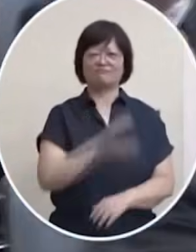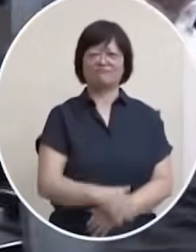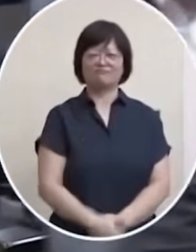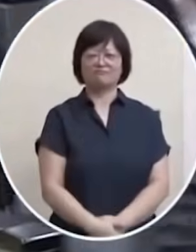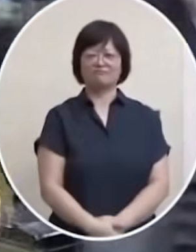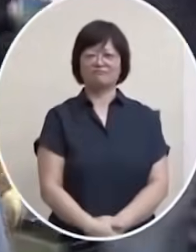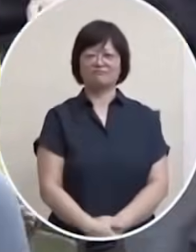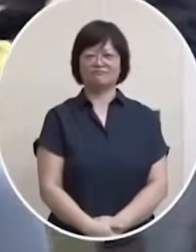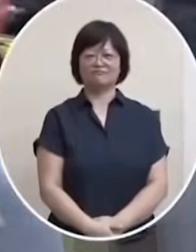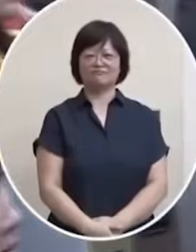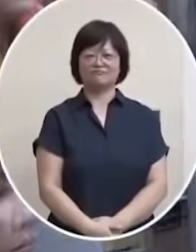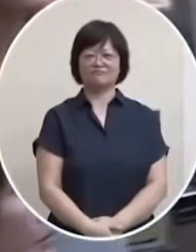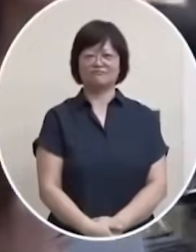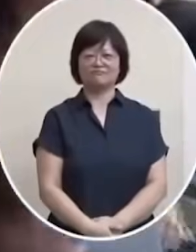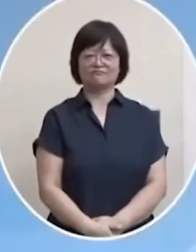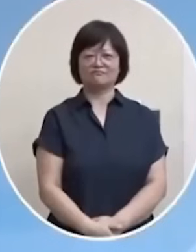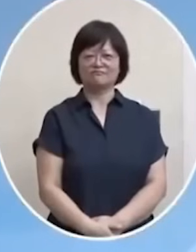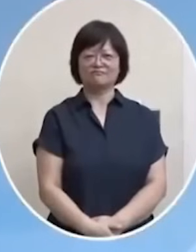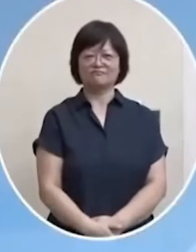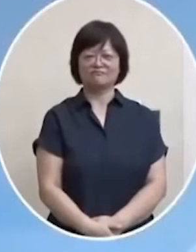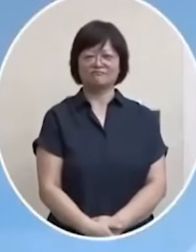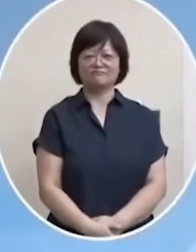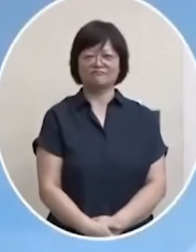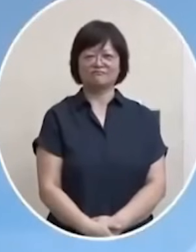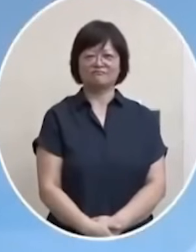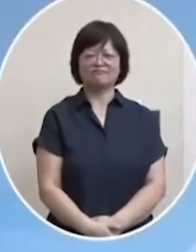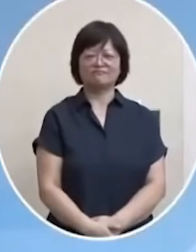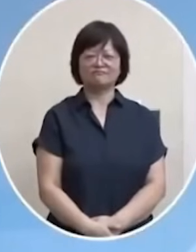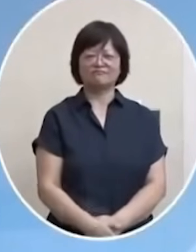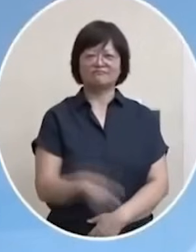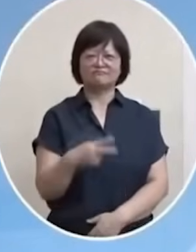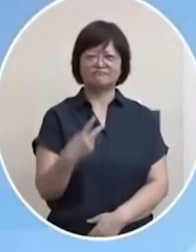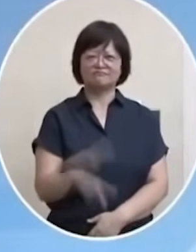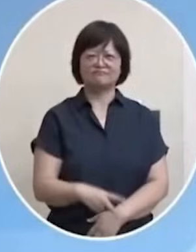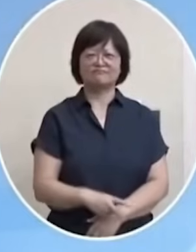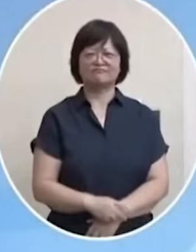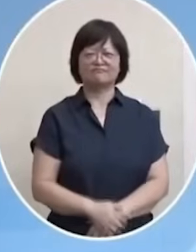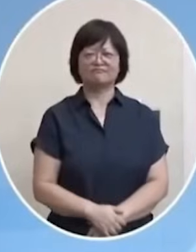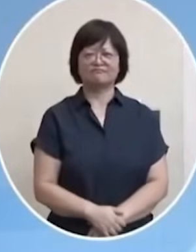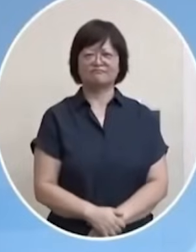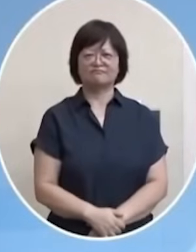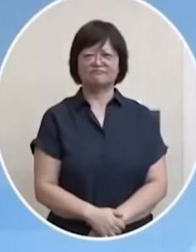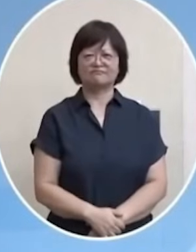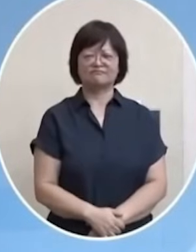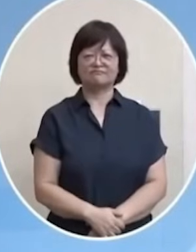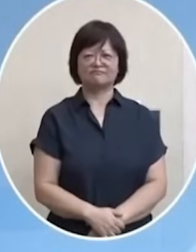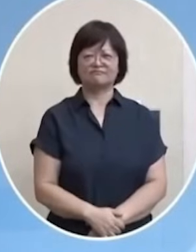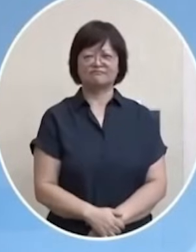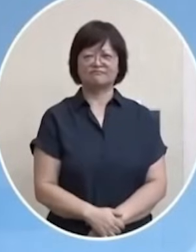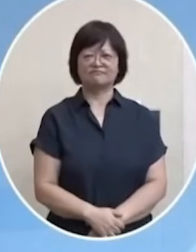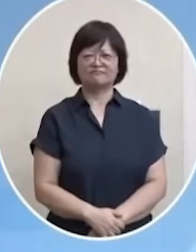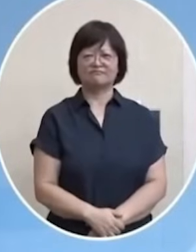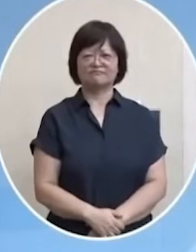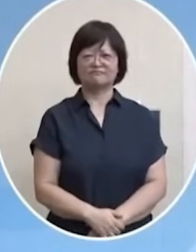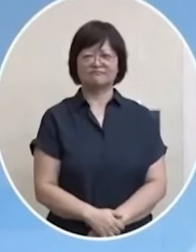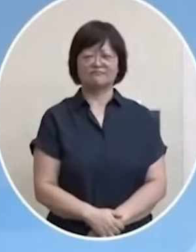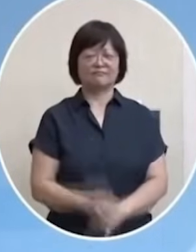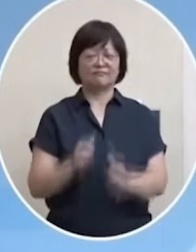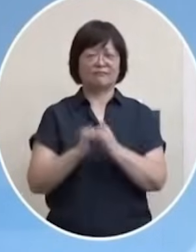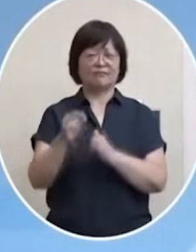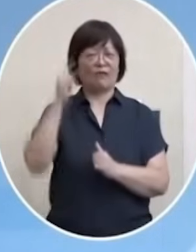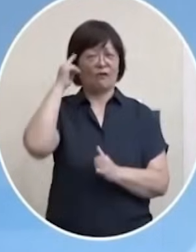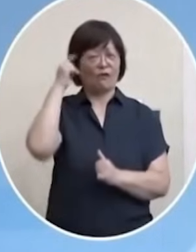好，感谢消息人。 第二个问题，你问第二个问题就是说这个啊，主流民意